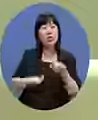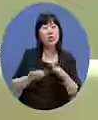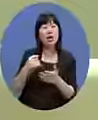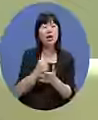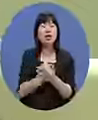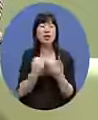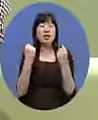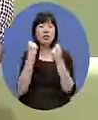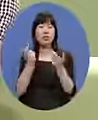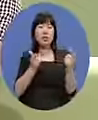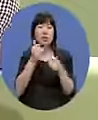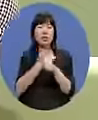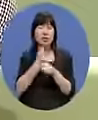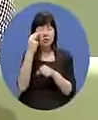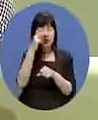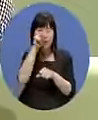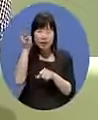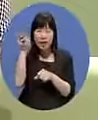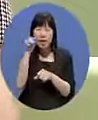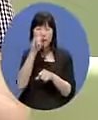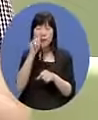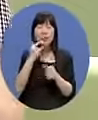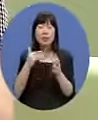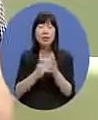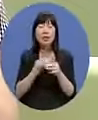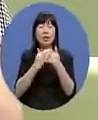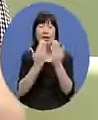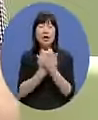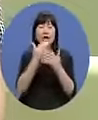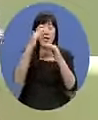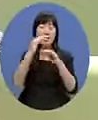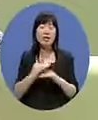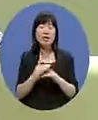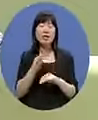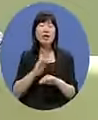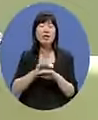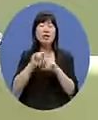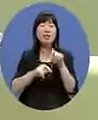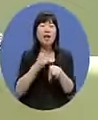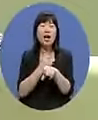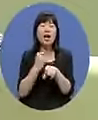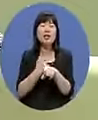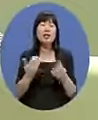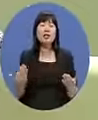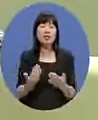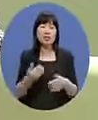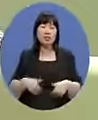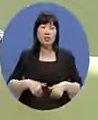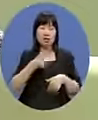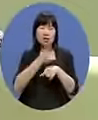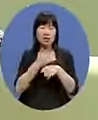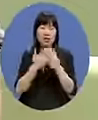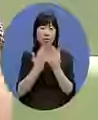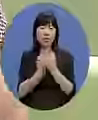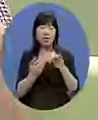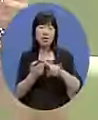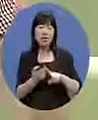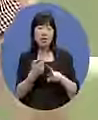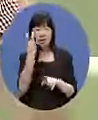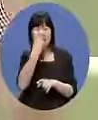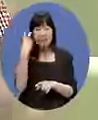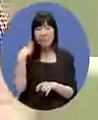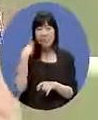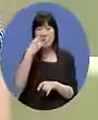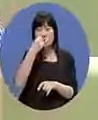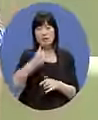힘 조절을 하고 눈도 제대로 따라가고 네네. 이런 전반적인 것도 실행으로 그다음에 옮기는 작업을 해야 되는데, 이 모든 것을 관장하는